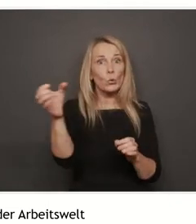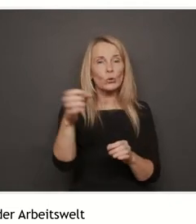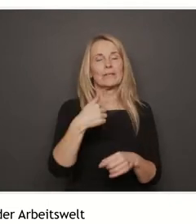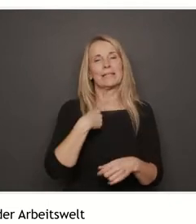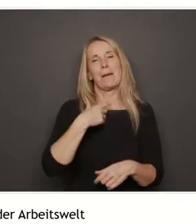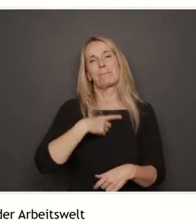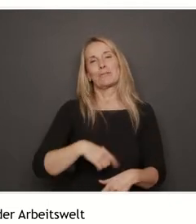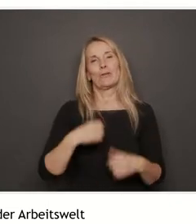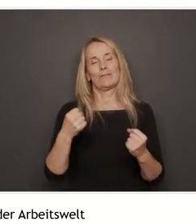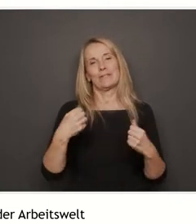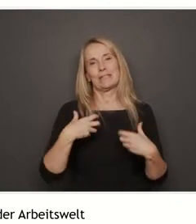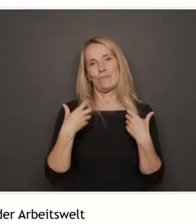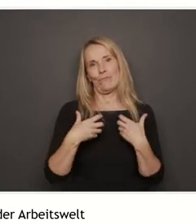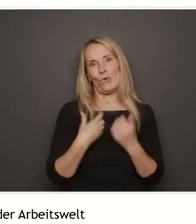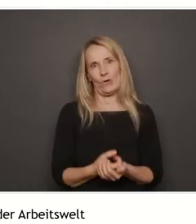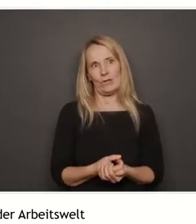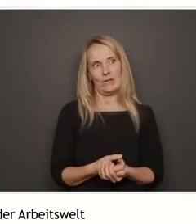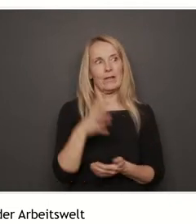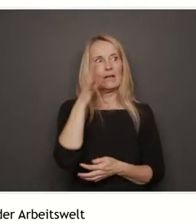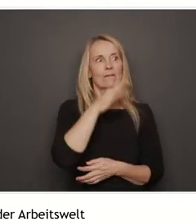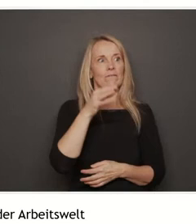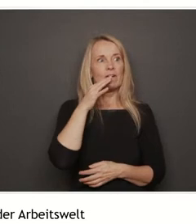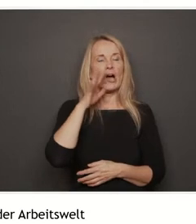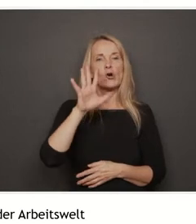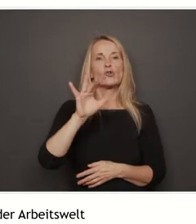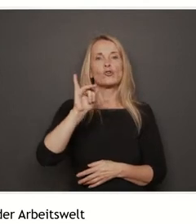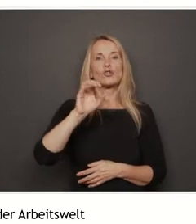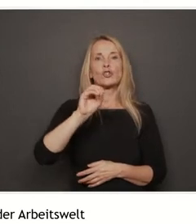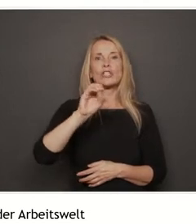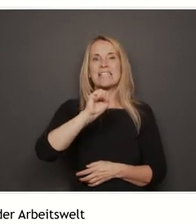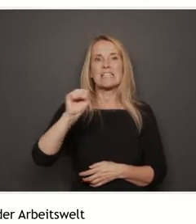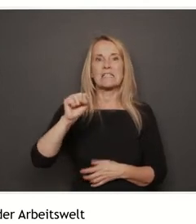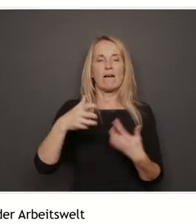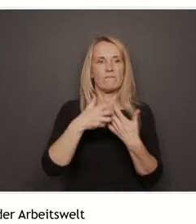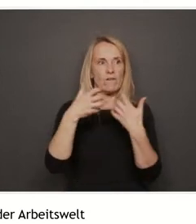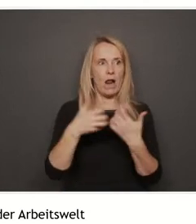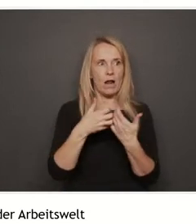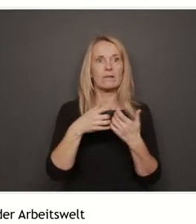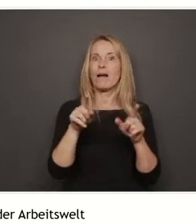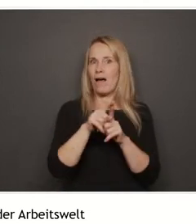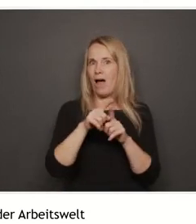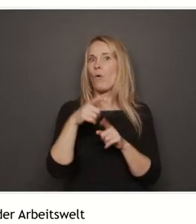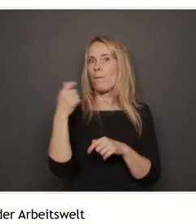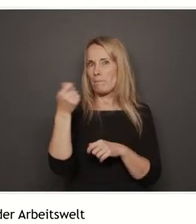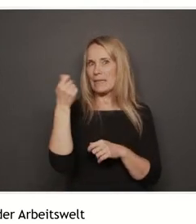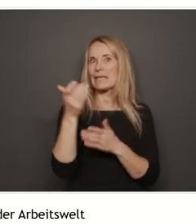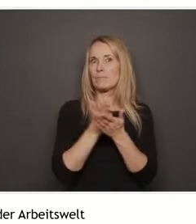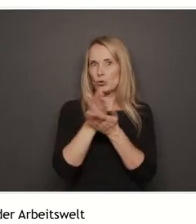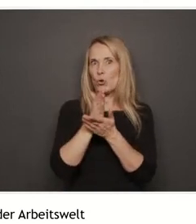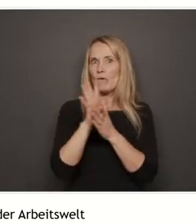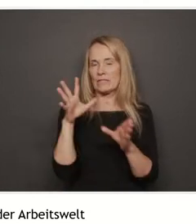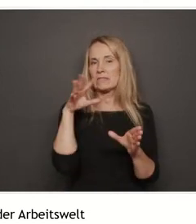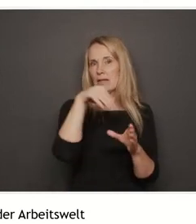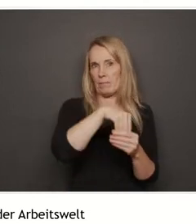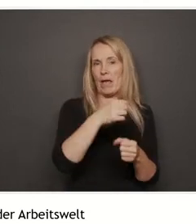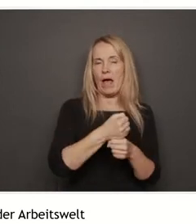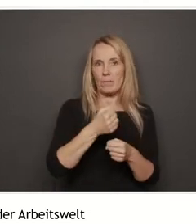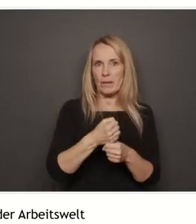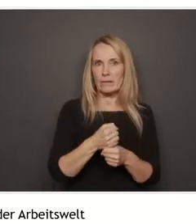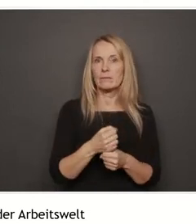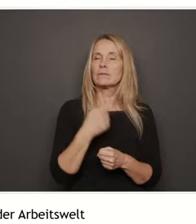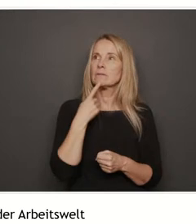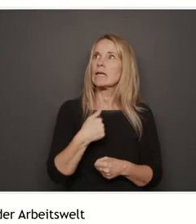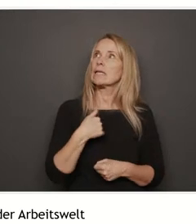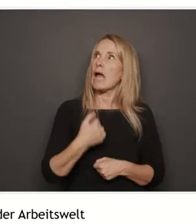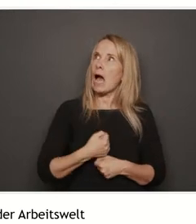freue. Nicole Schießwald, ebenso zum Team des Betriebsservice zugehörig, weil mir beide